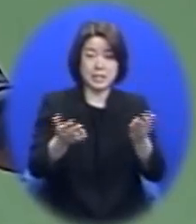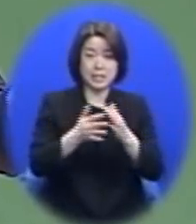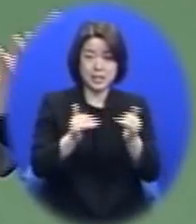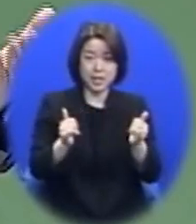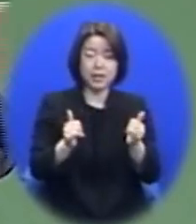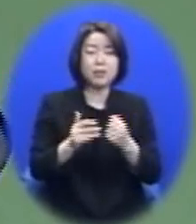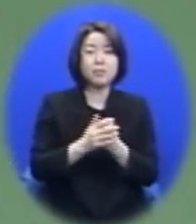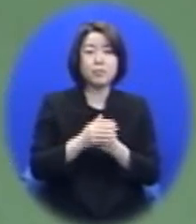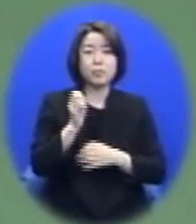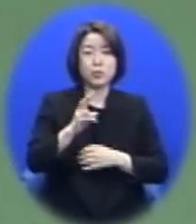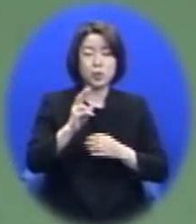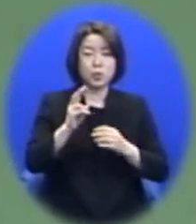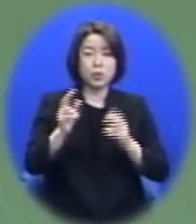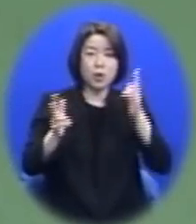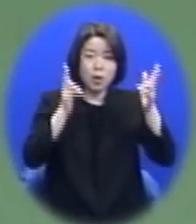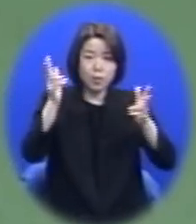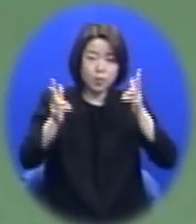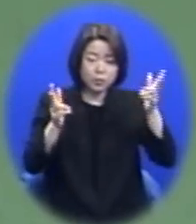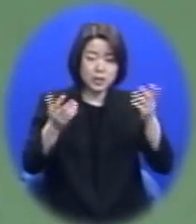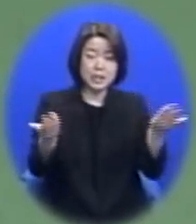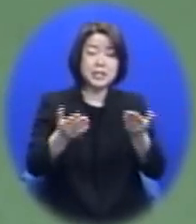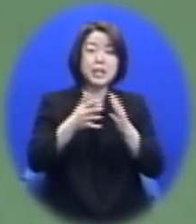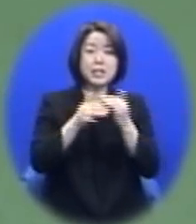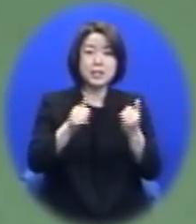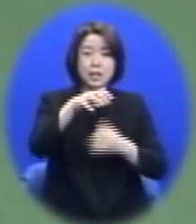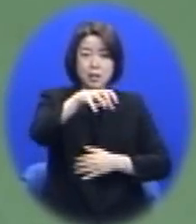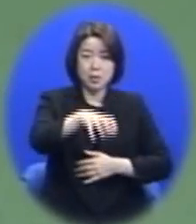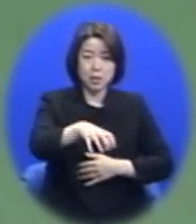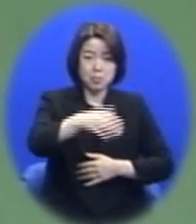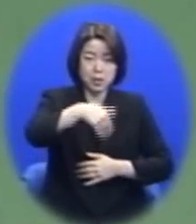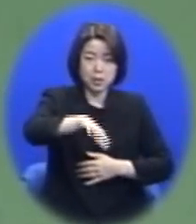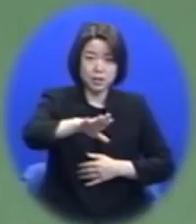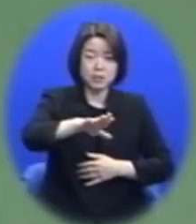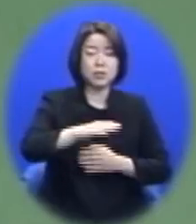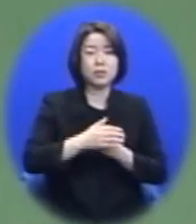그 공장에서 일하는 사람들 앞에 나서서